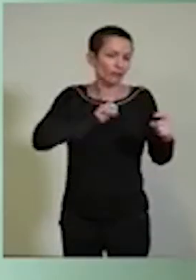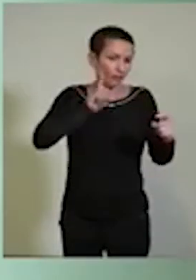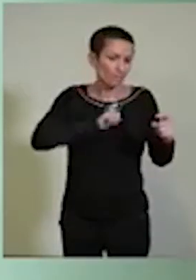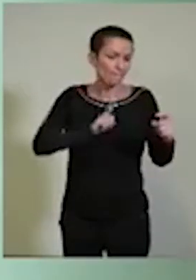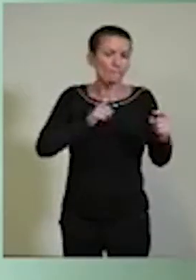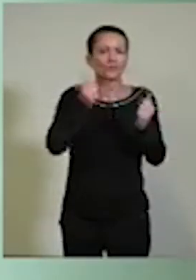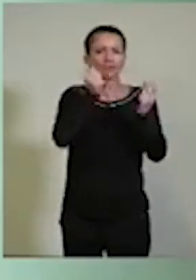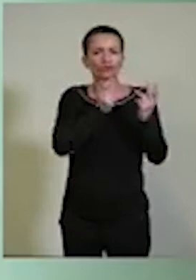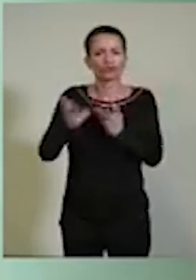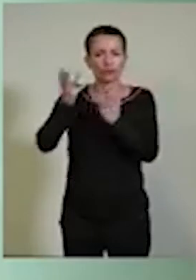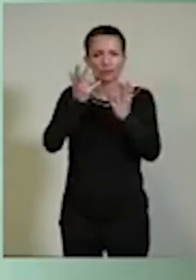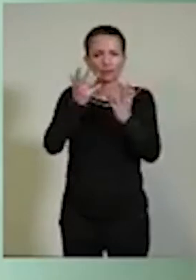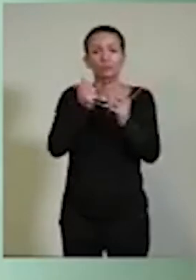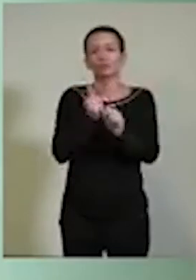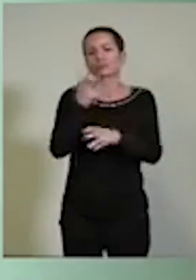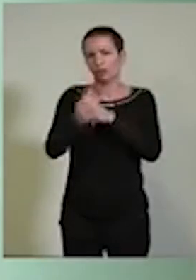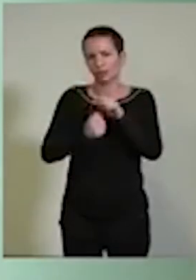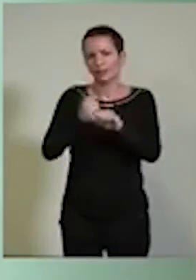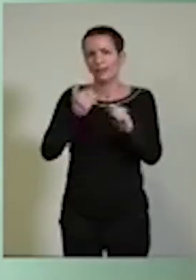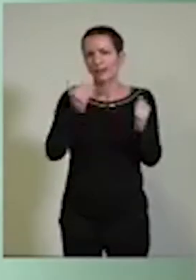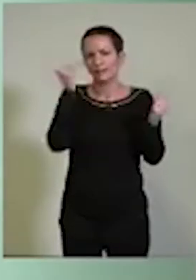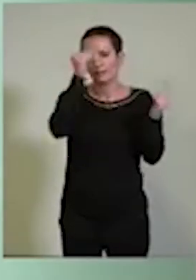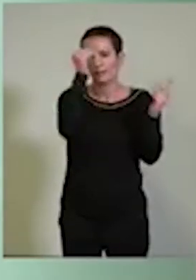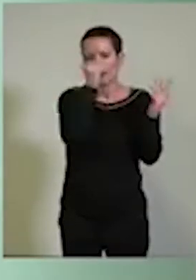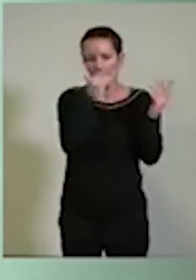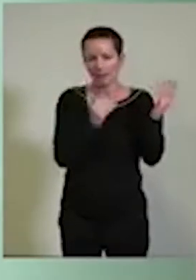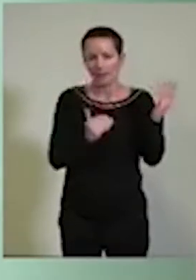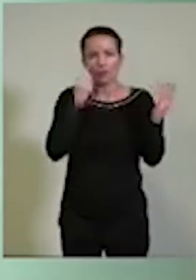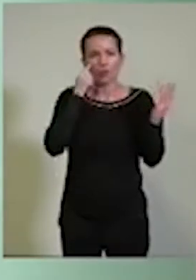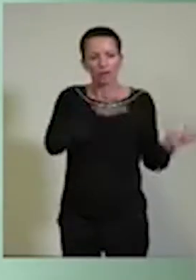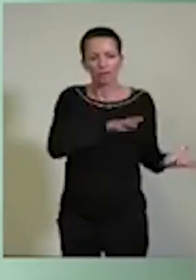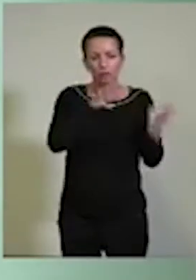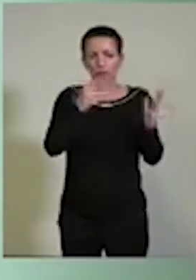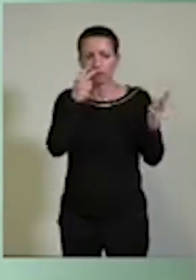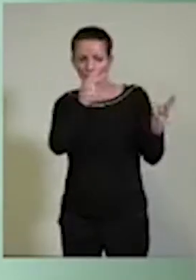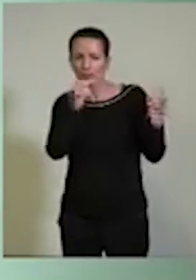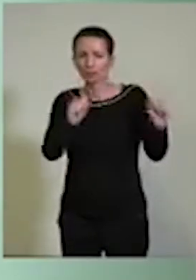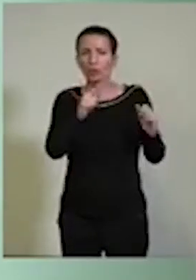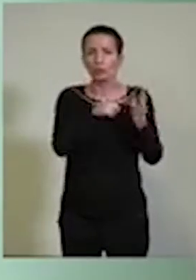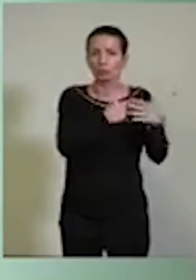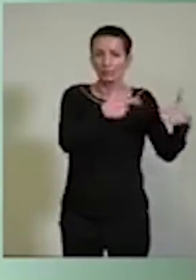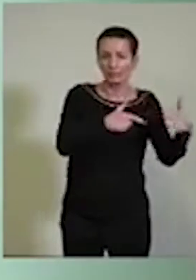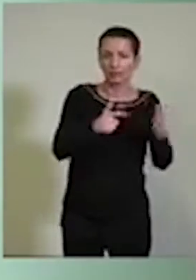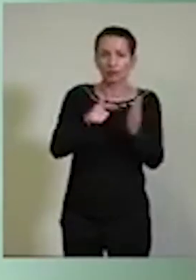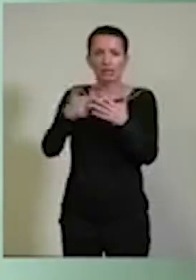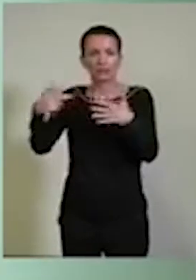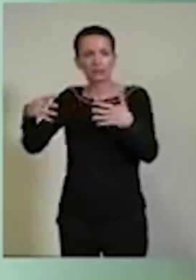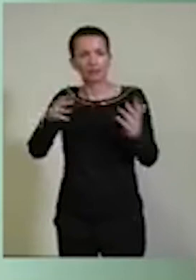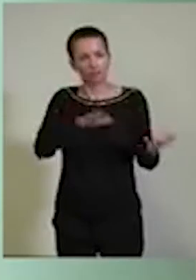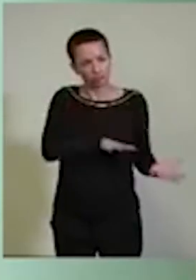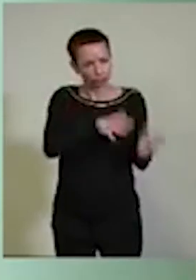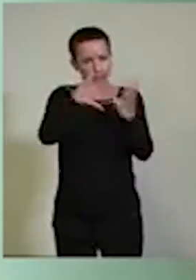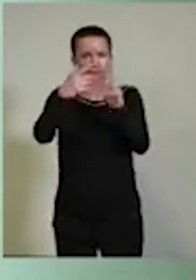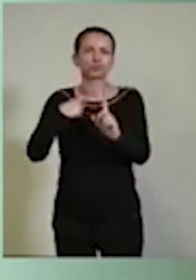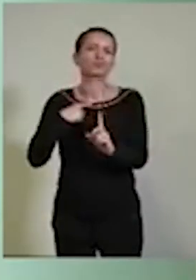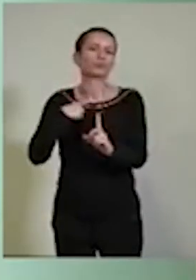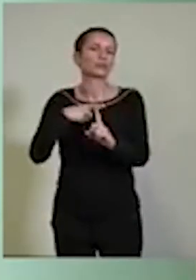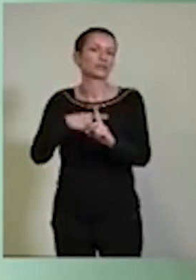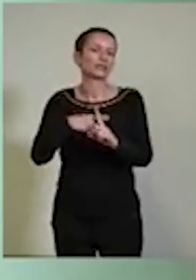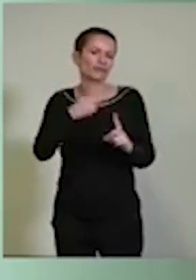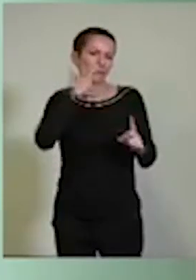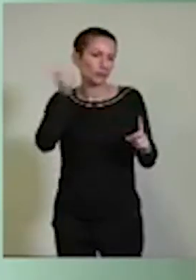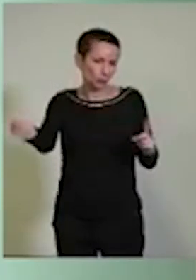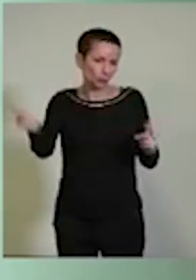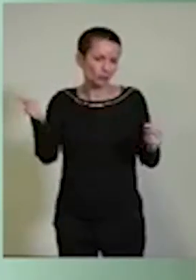sur plusieurs années afin de pouvoir voir l'évolution, et on a vu qu'entre 2017 et 2019, il y a eu une belle évolution dans ce